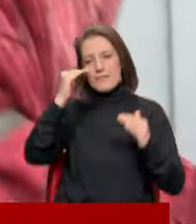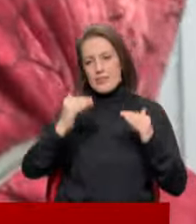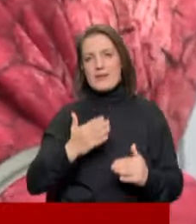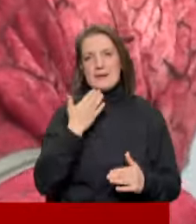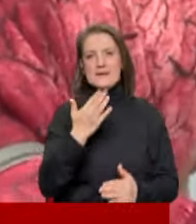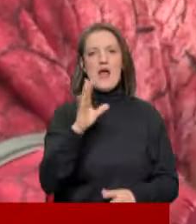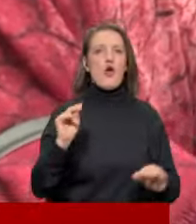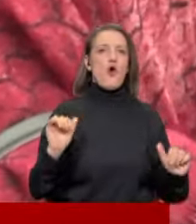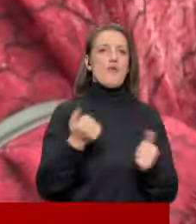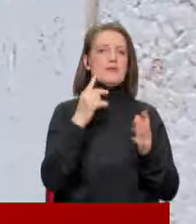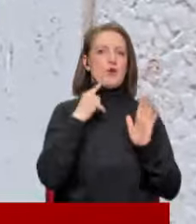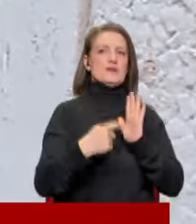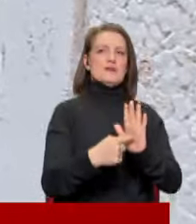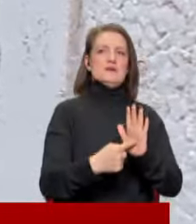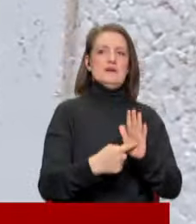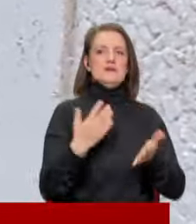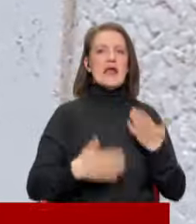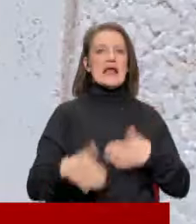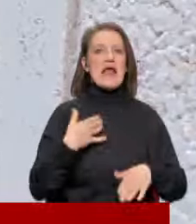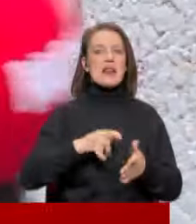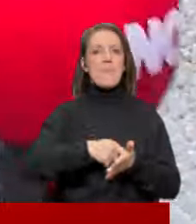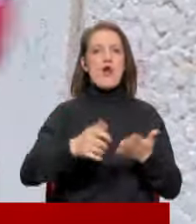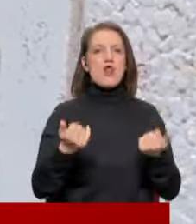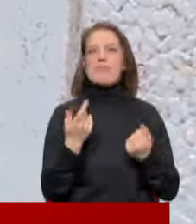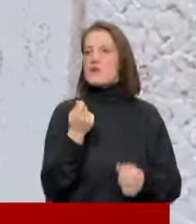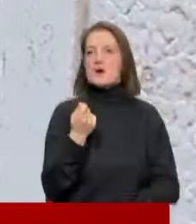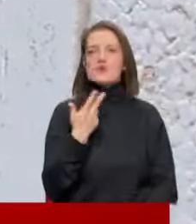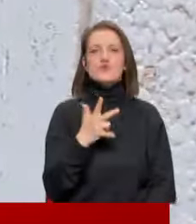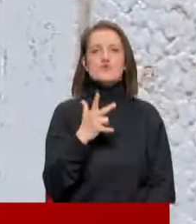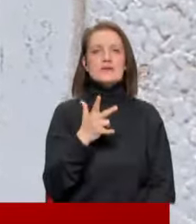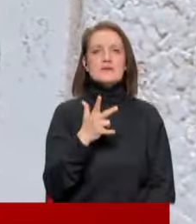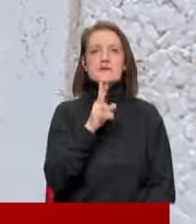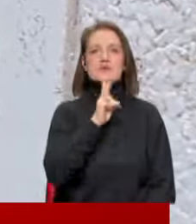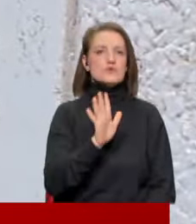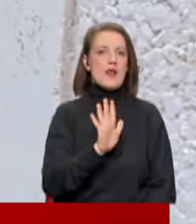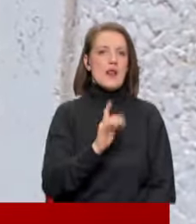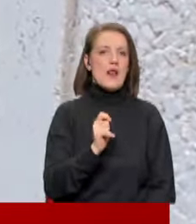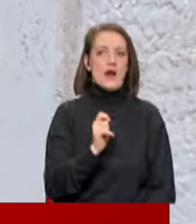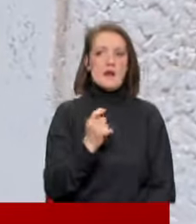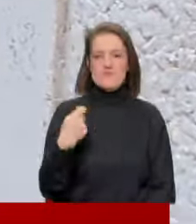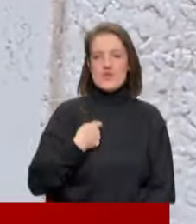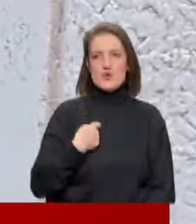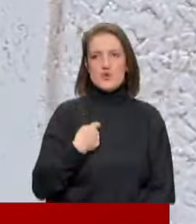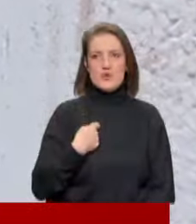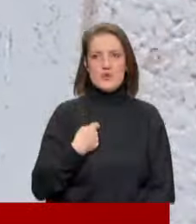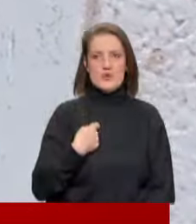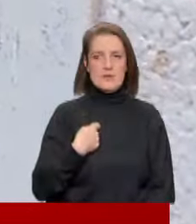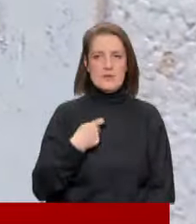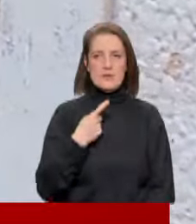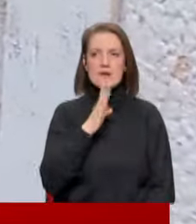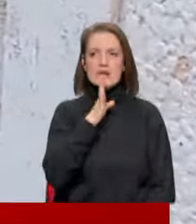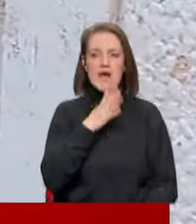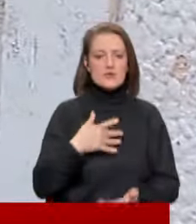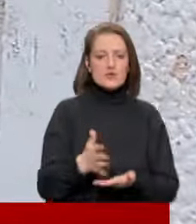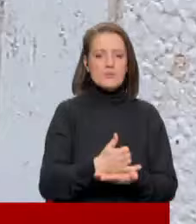anlatan en önemli gösterge engelli maaşla geçiniyoruz ne kadar 3 milyar 250 lira mı ne veriyorlar Payıma düşen mi Kağıt